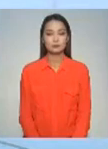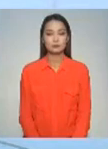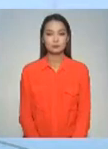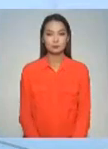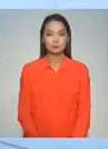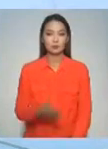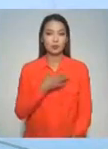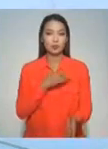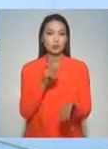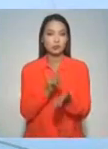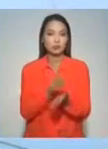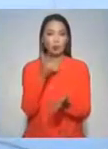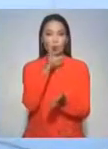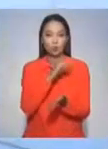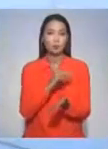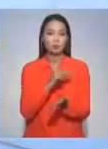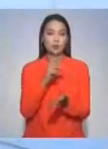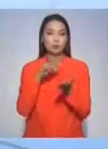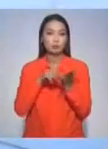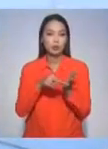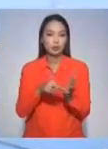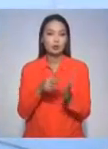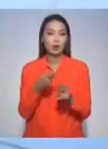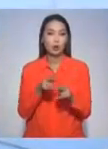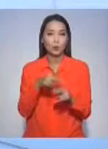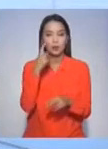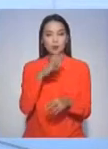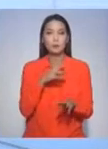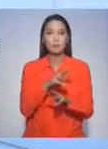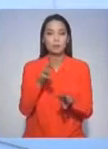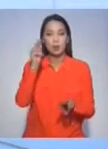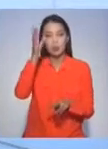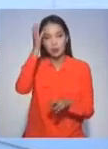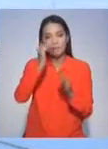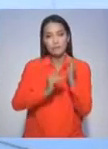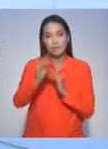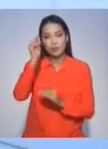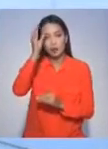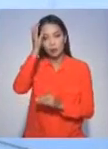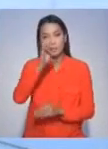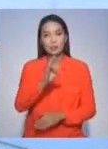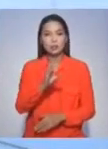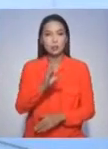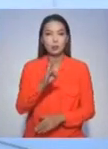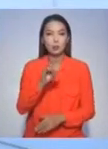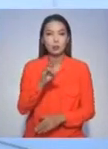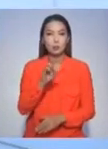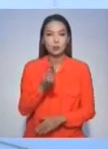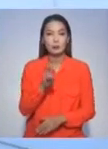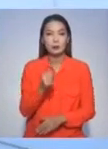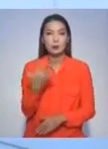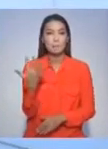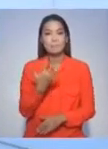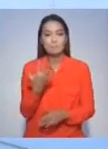Продолжаем выпуск. Наша задача – успеть за прогрессом. Об этом заявил министр науки и высшего образования Саясат Нурбек на открытии 5-го